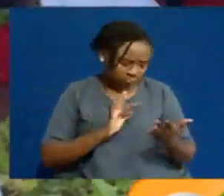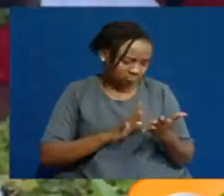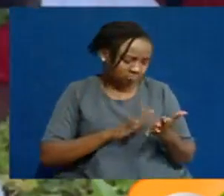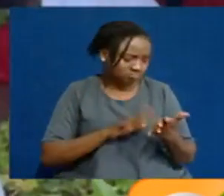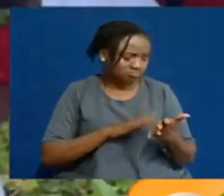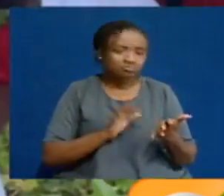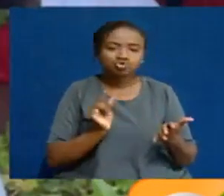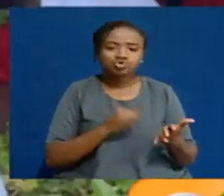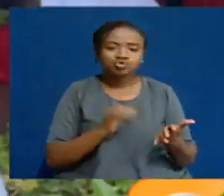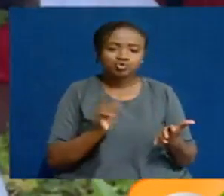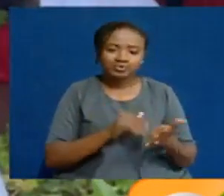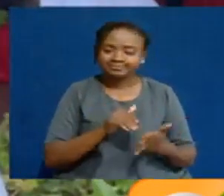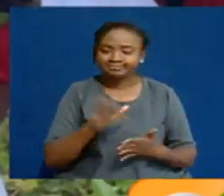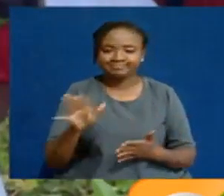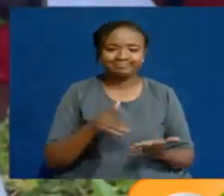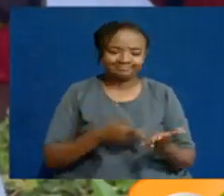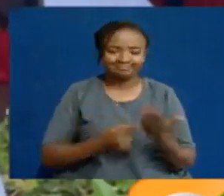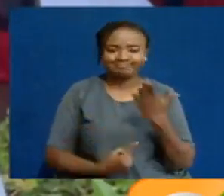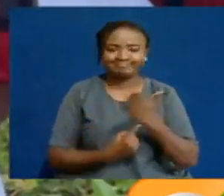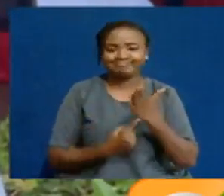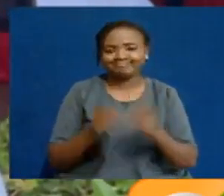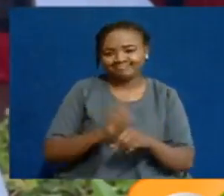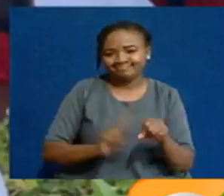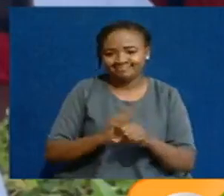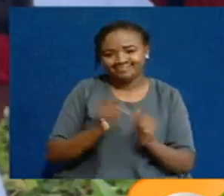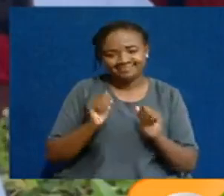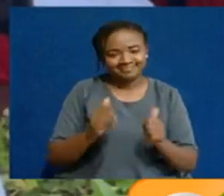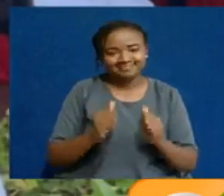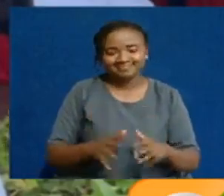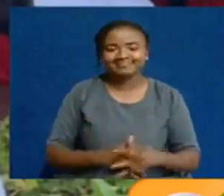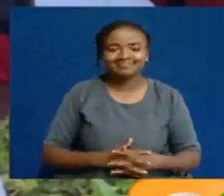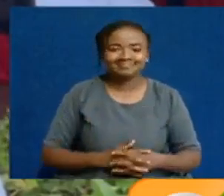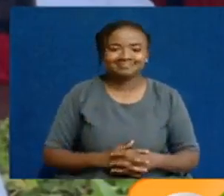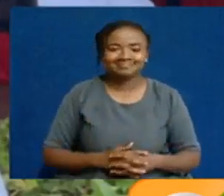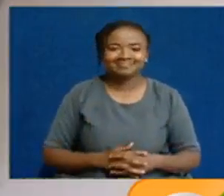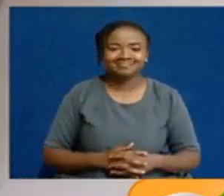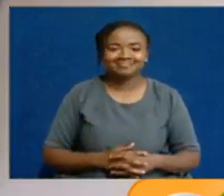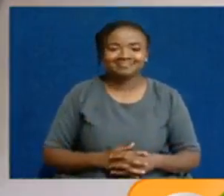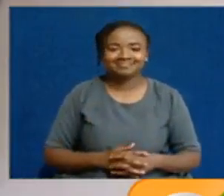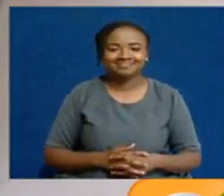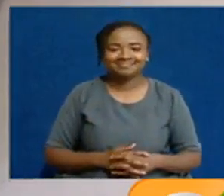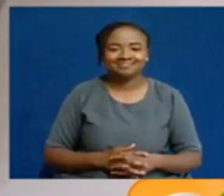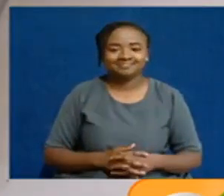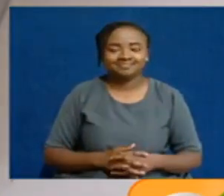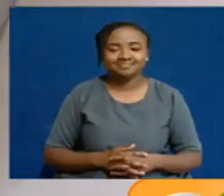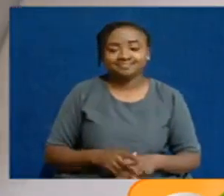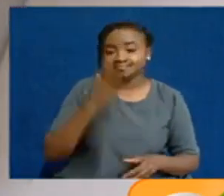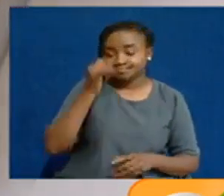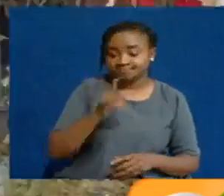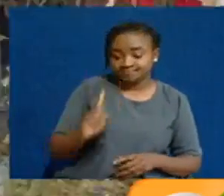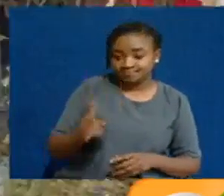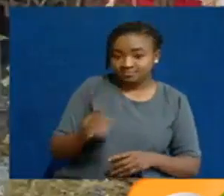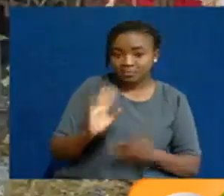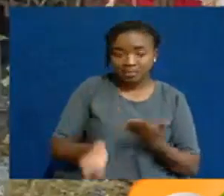kwenye shamba, ila tunatumia teknolojia kwa njia ipasavyo ili ikuwe njia ambayo imekuwa